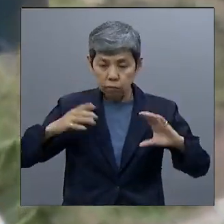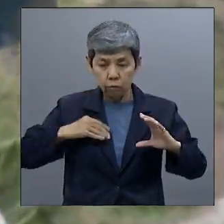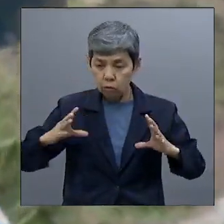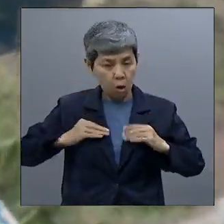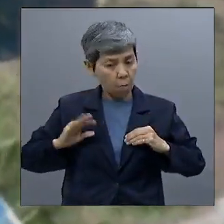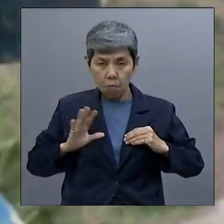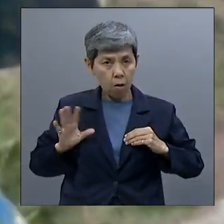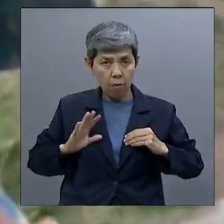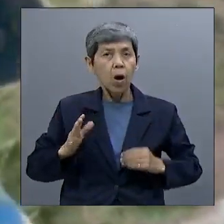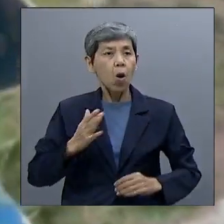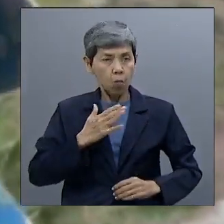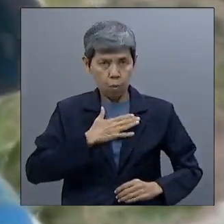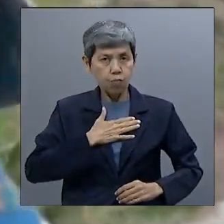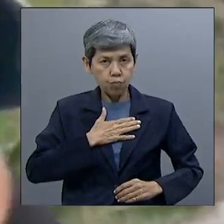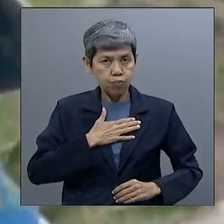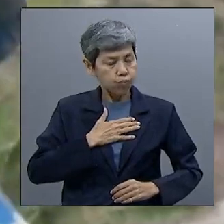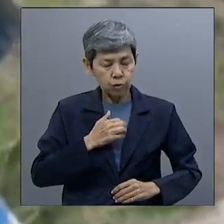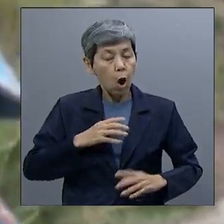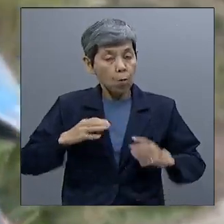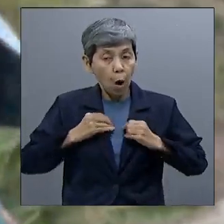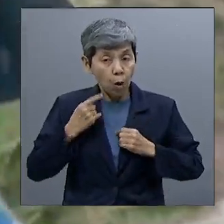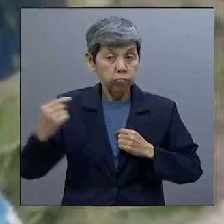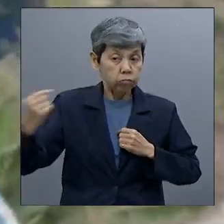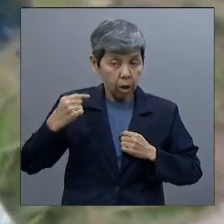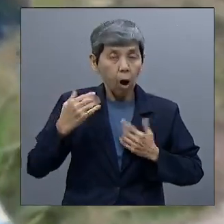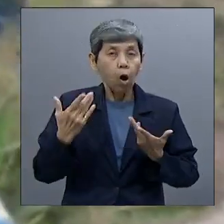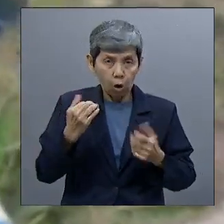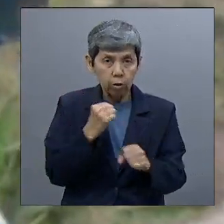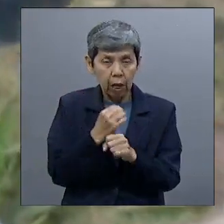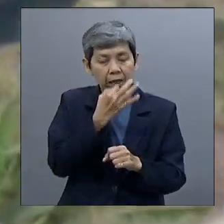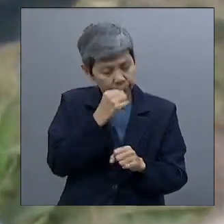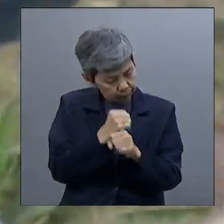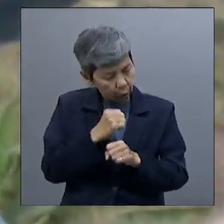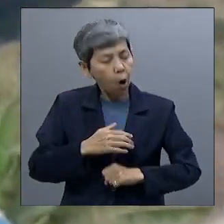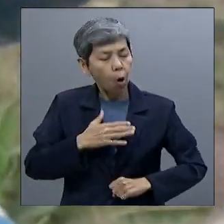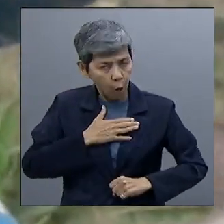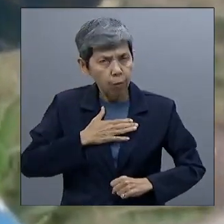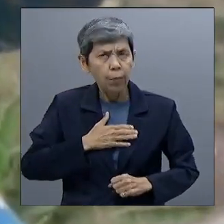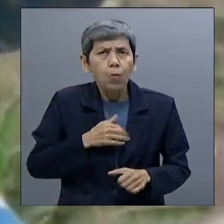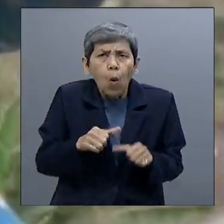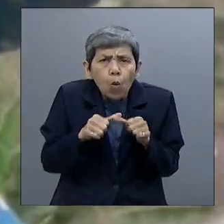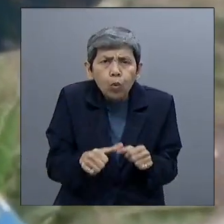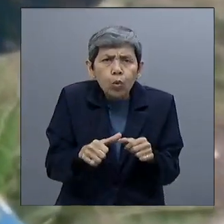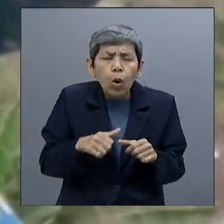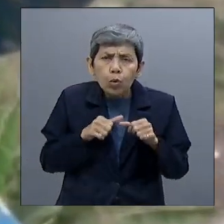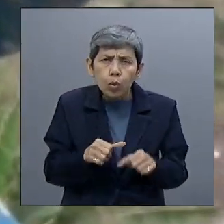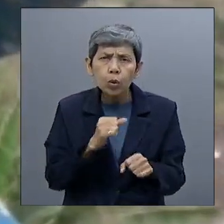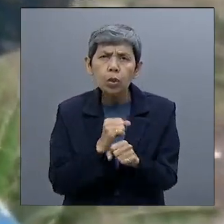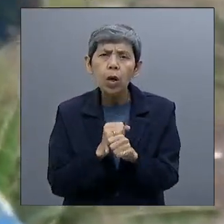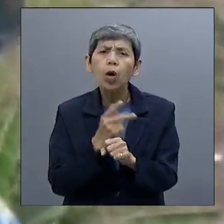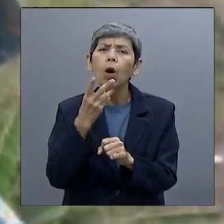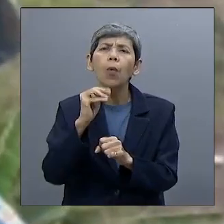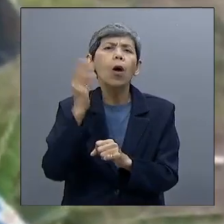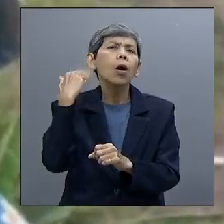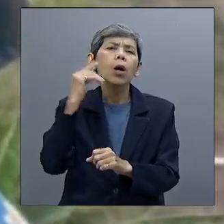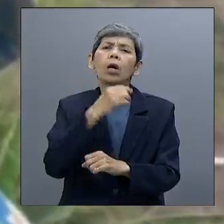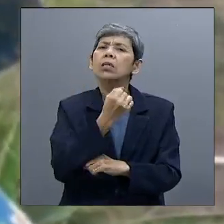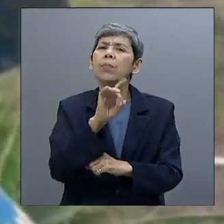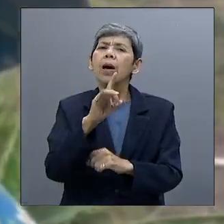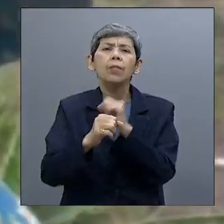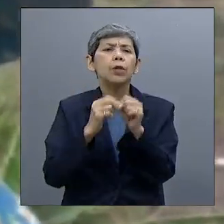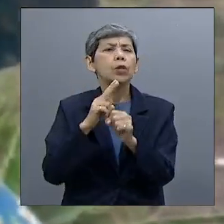านผมจะยอมรับแค่มันเป็นที่ดินทำกินของผมผมอยู่มาตามมติรัฐมนตรีเมื่อ18มกราคม